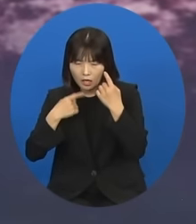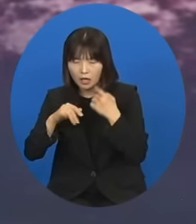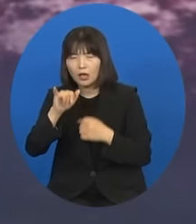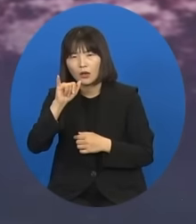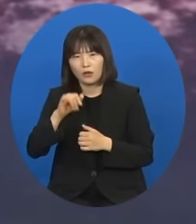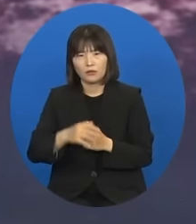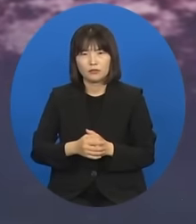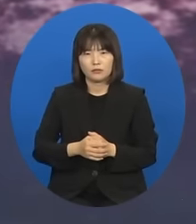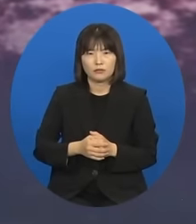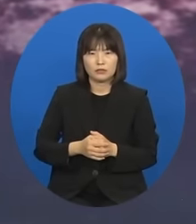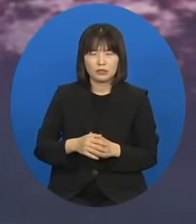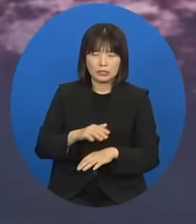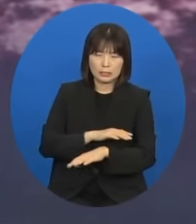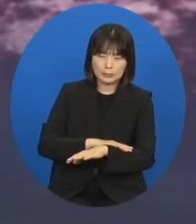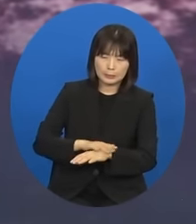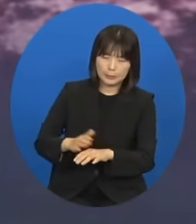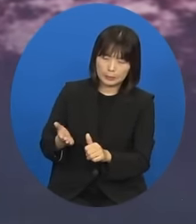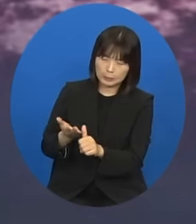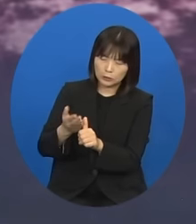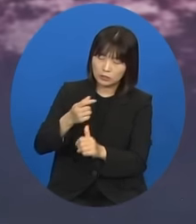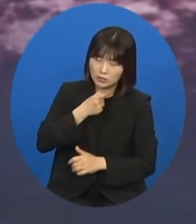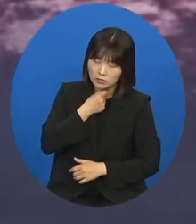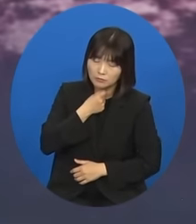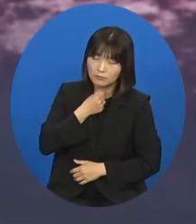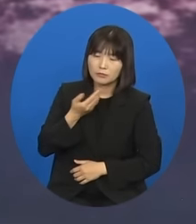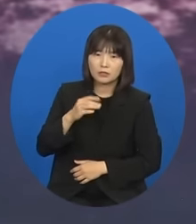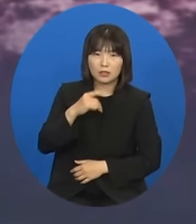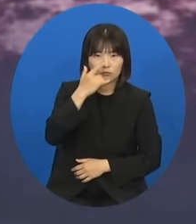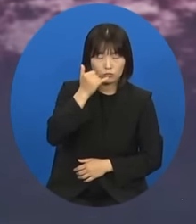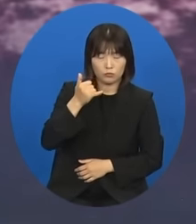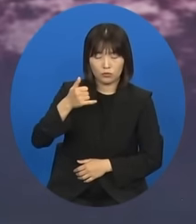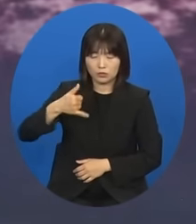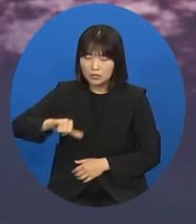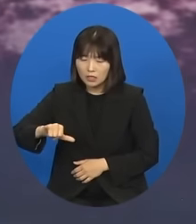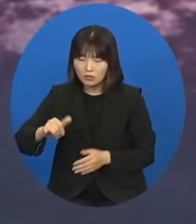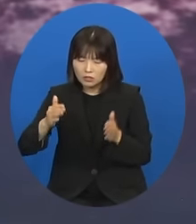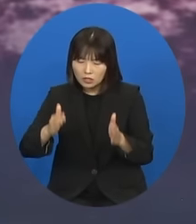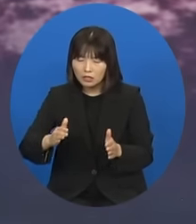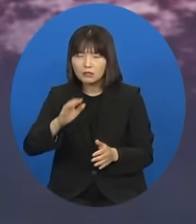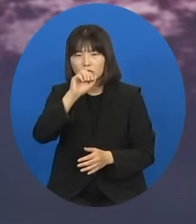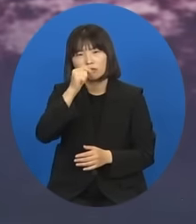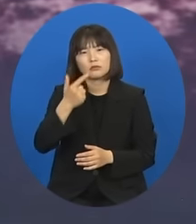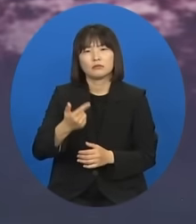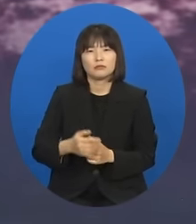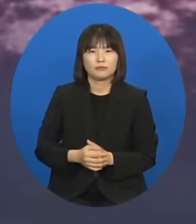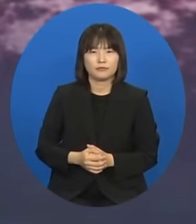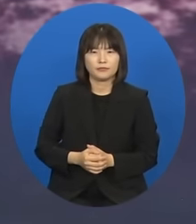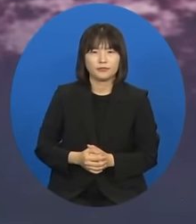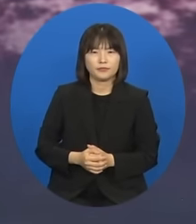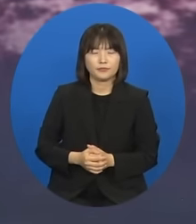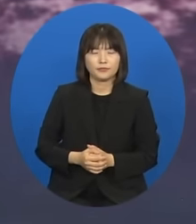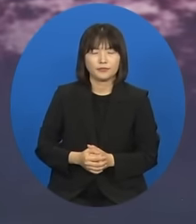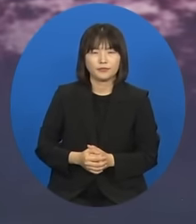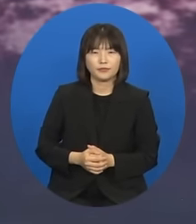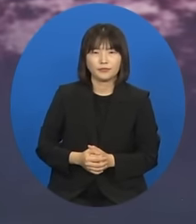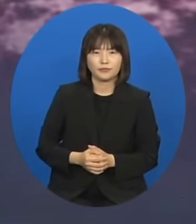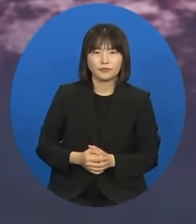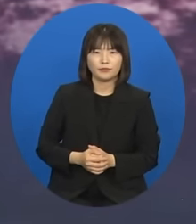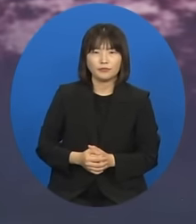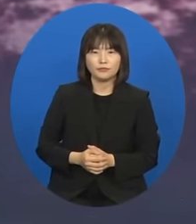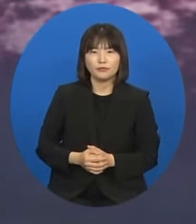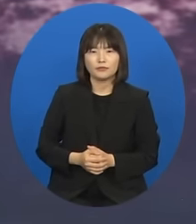건데 부모와 자녀 사이가 좋지 못해요 믿음의 가정인데 그렇지 못한 과정보다 더 아픈 거 같아